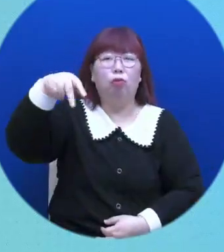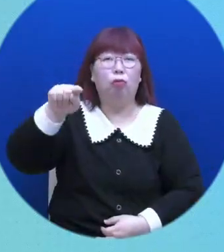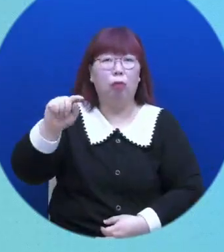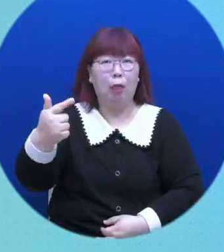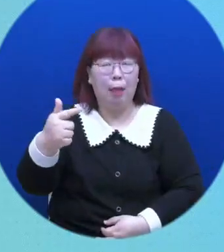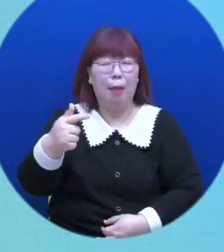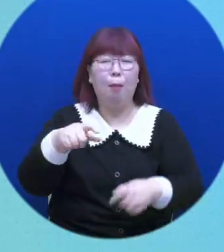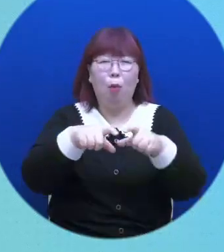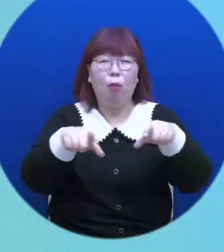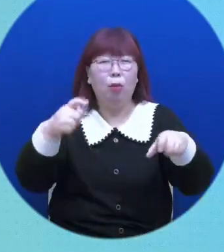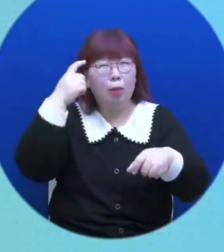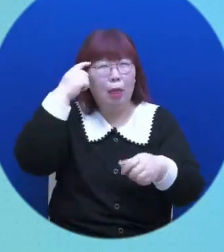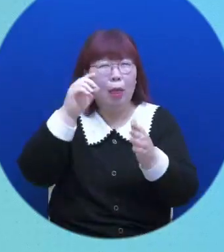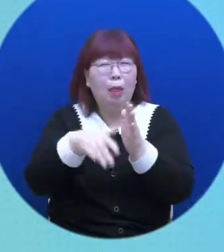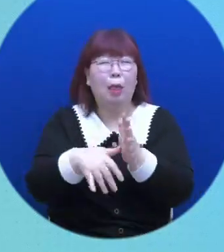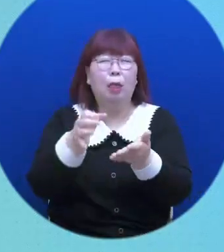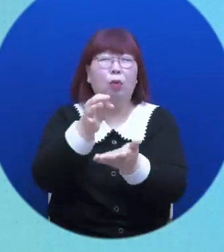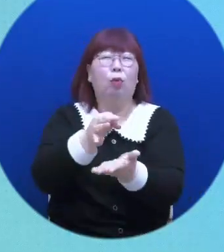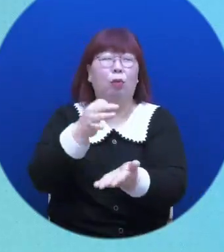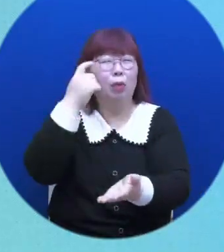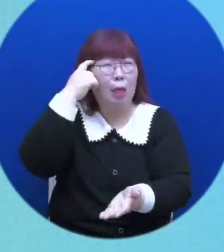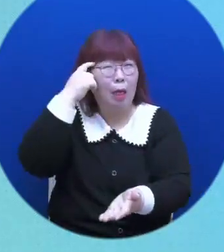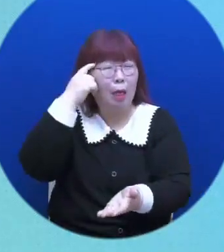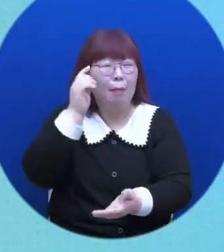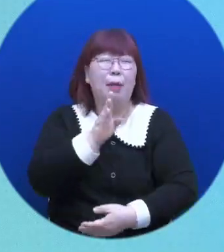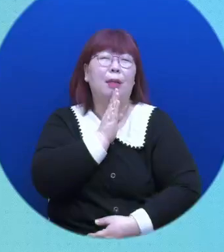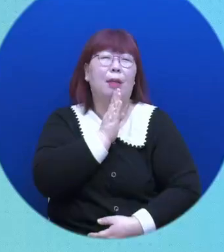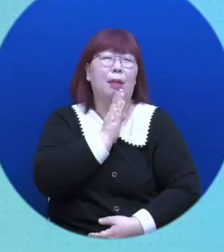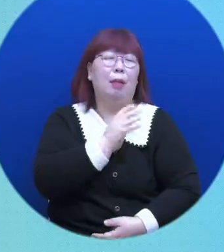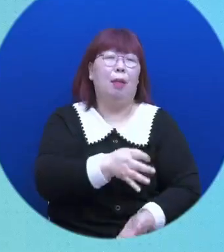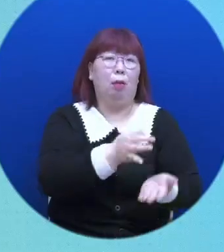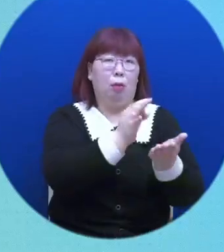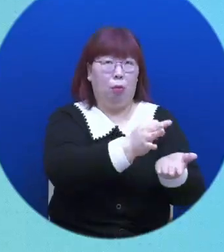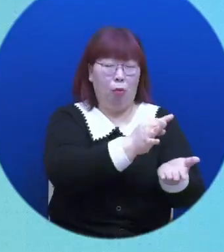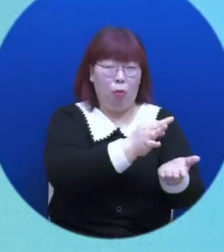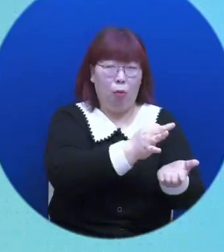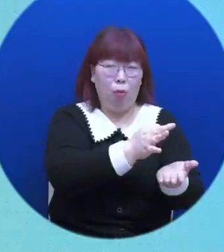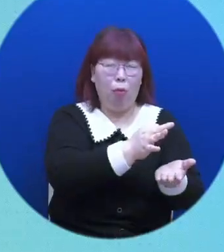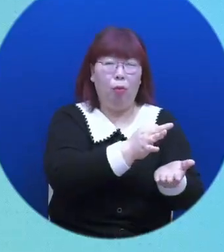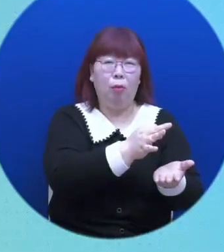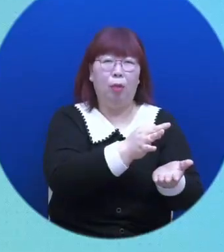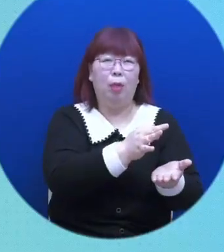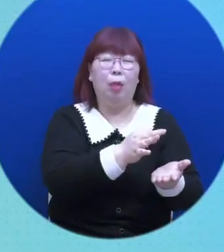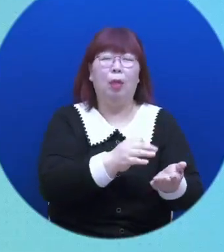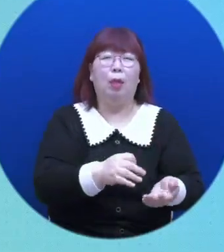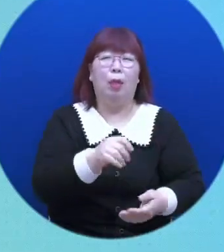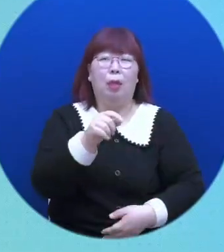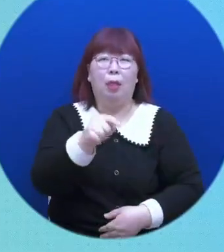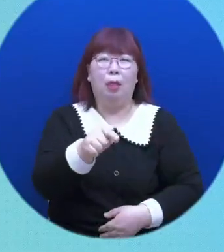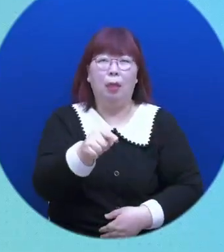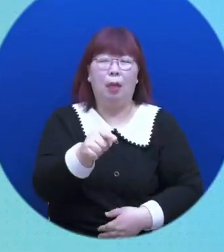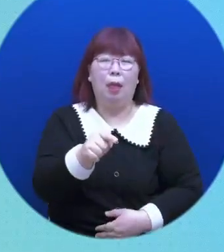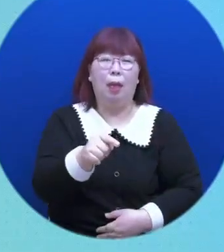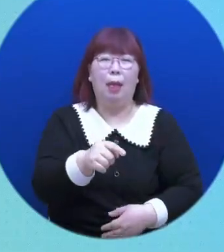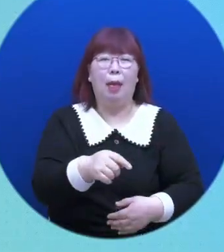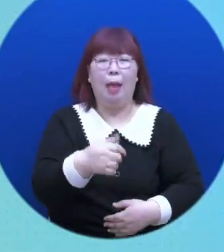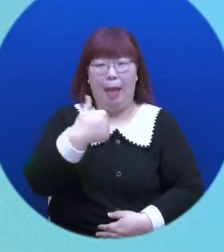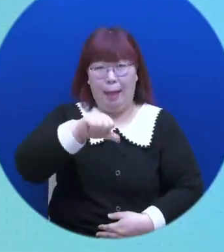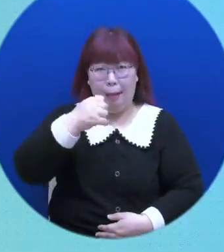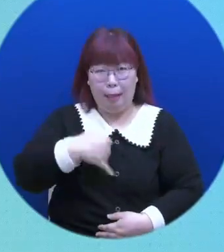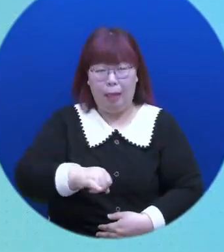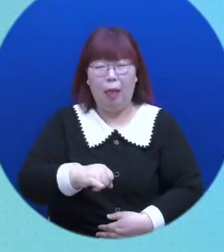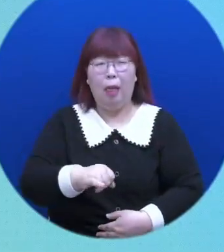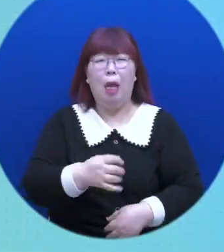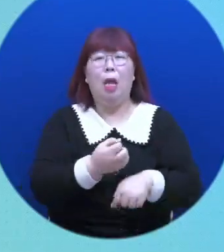재산을 생각합니다. 물론 재산이 그 이후의 자녀들에게 영향 주는